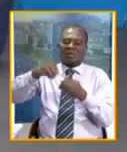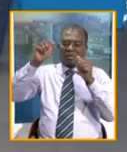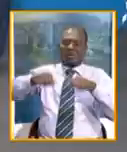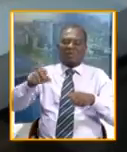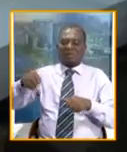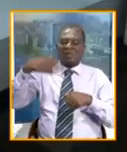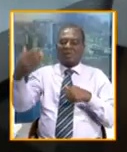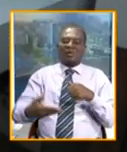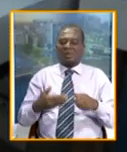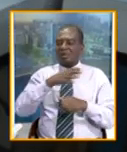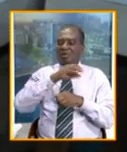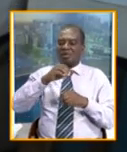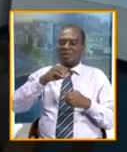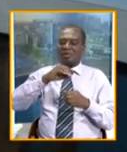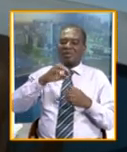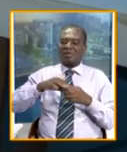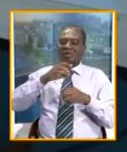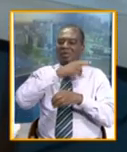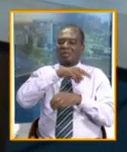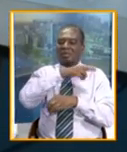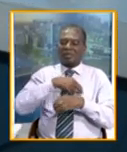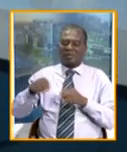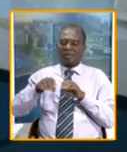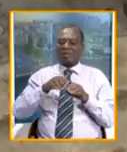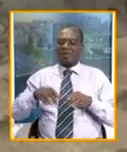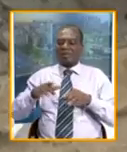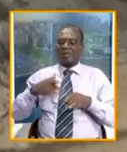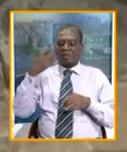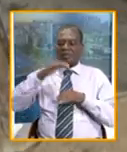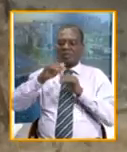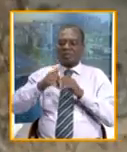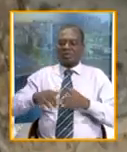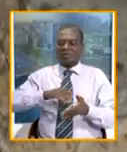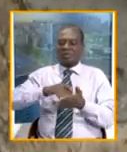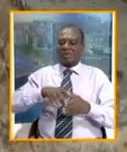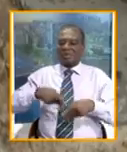capacités d'accueil du centre de santé, améliorer les soins aux populations de ces localités et